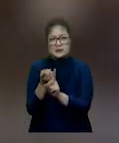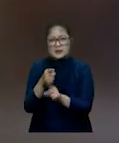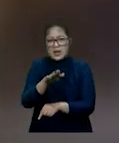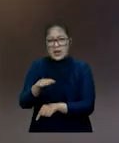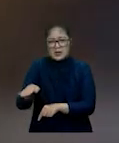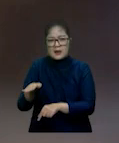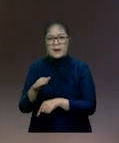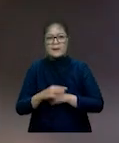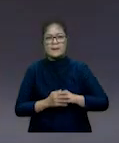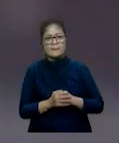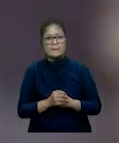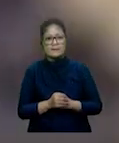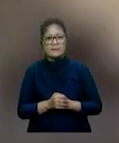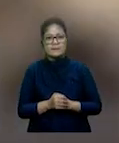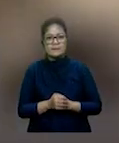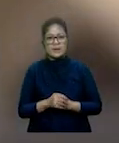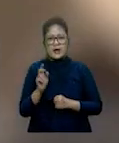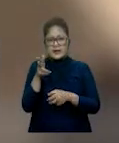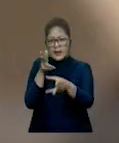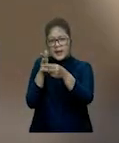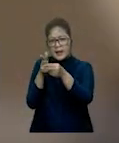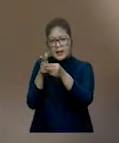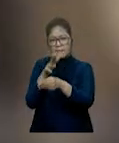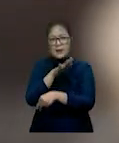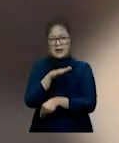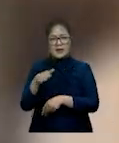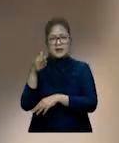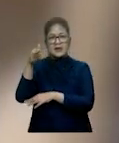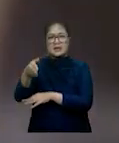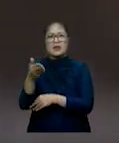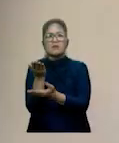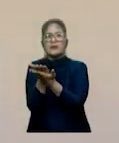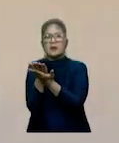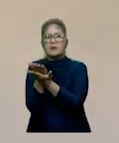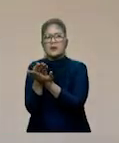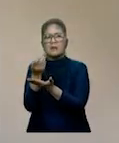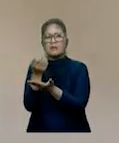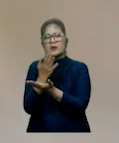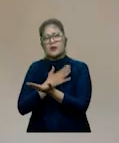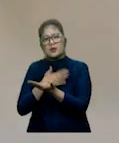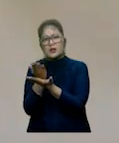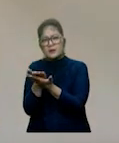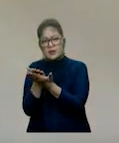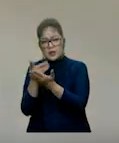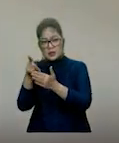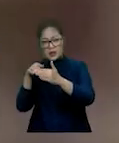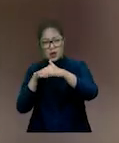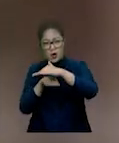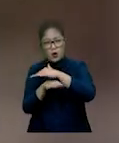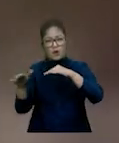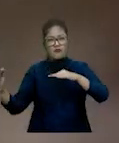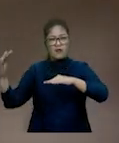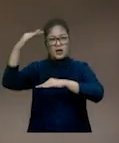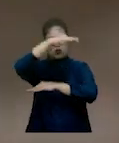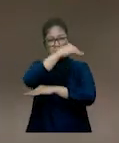anak dari rekaman video amatir seorang balita mendatangi pengendara meminta belas kasihan di kolong flyover